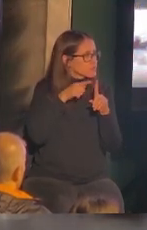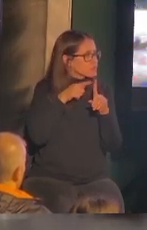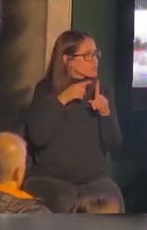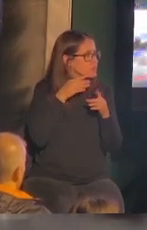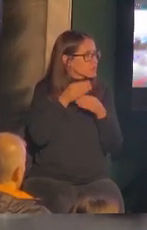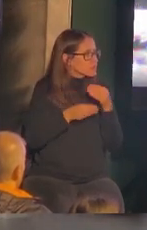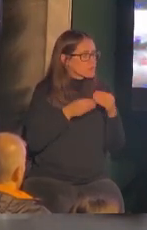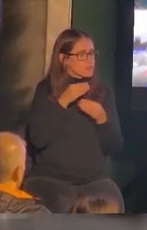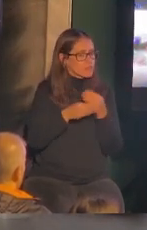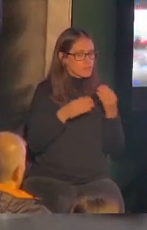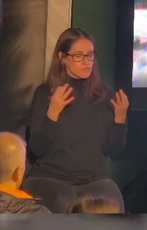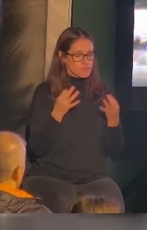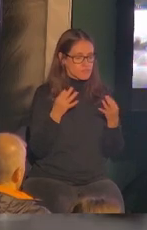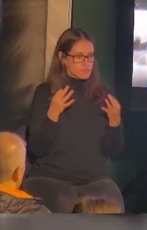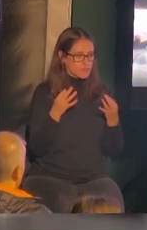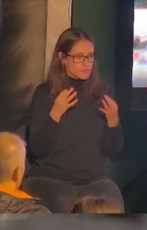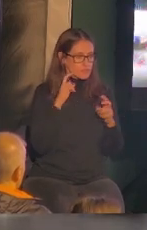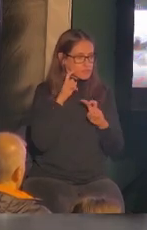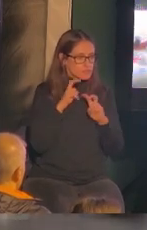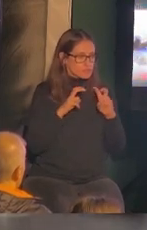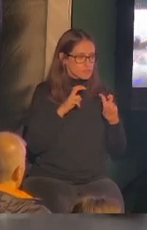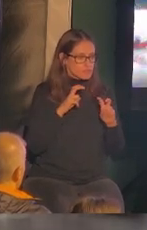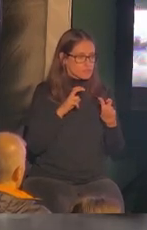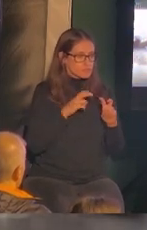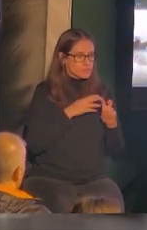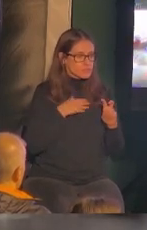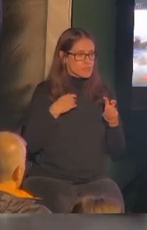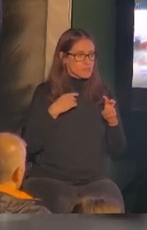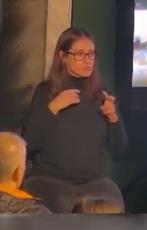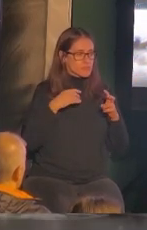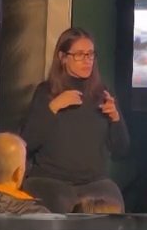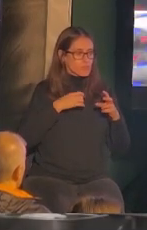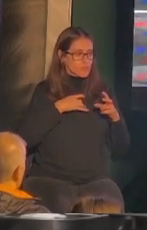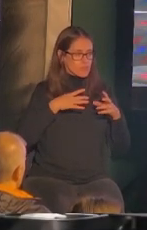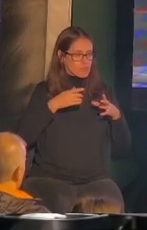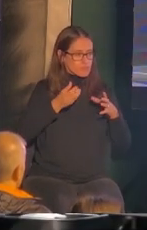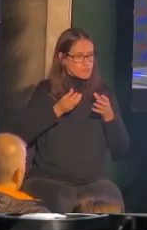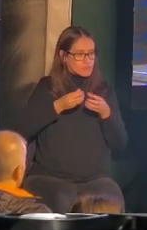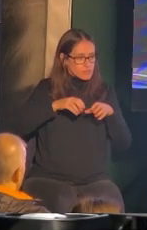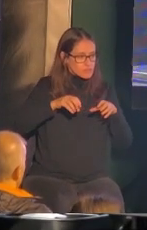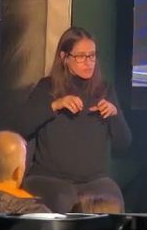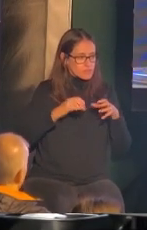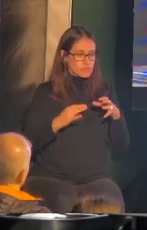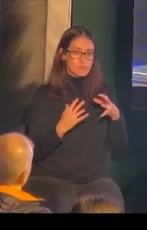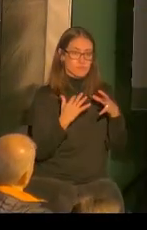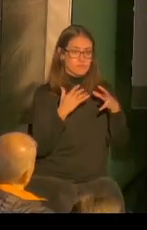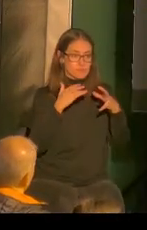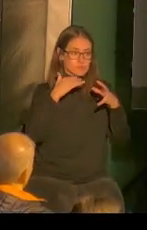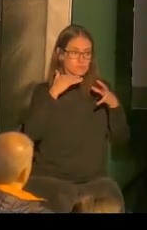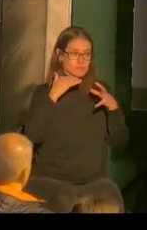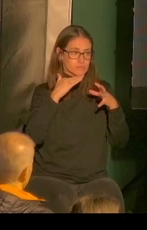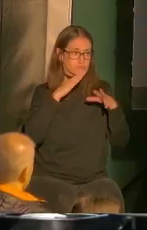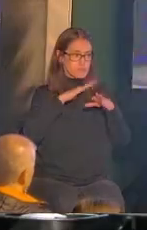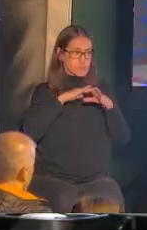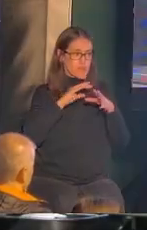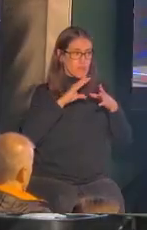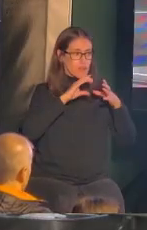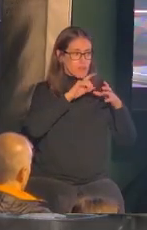cas, el que estem buscant és amb aquesta clara que ens aporti tot l'aire que volem donar al pa de pessic.